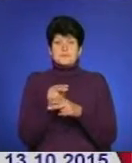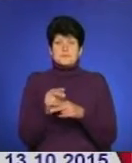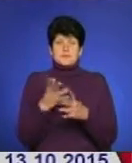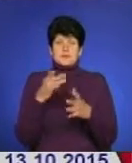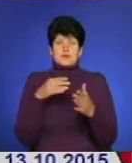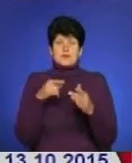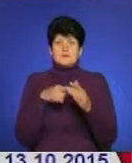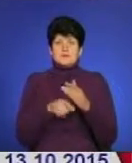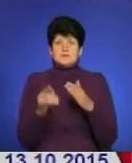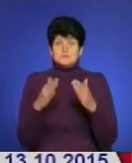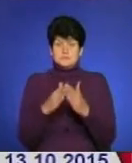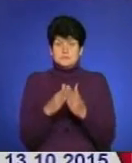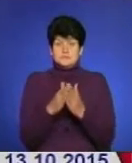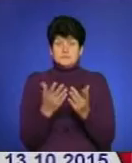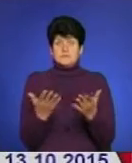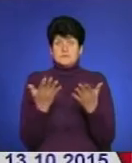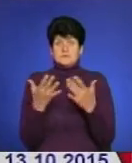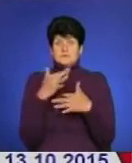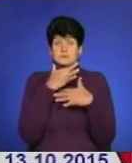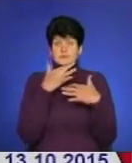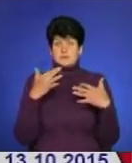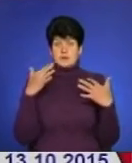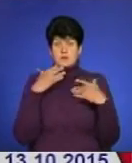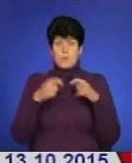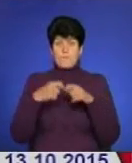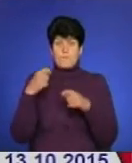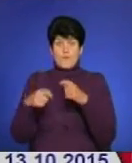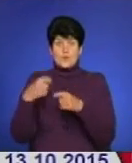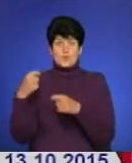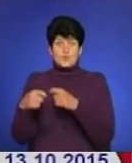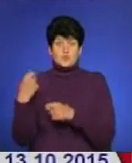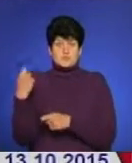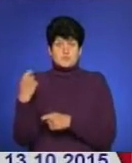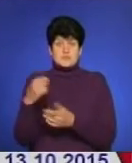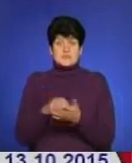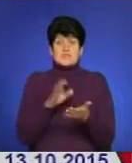дитини. Констатувалося дуже багато порушень, зафіксовано